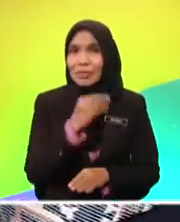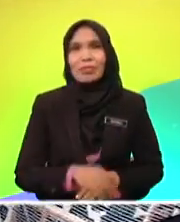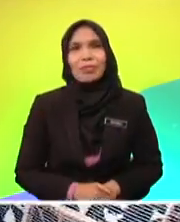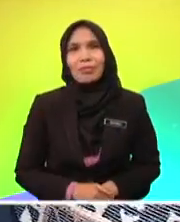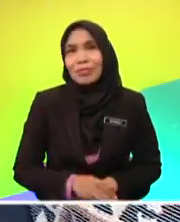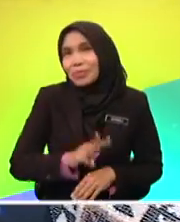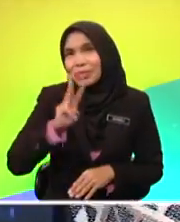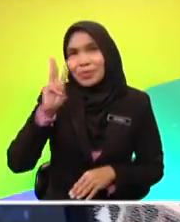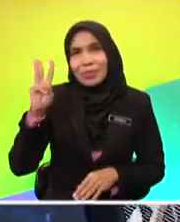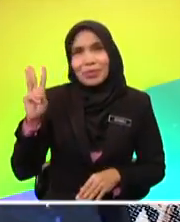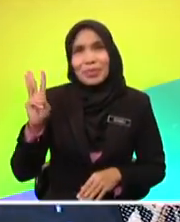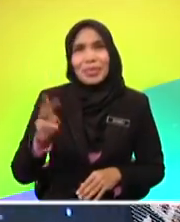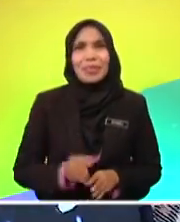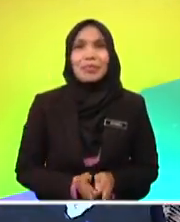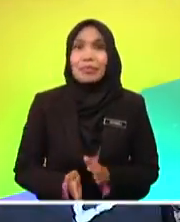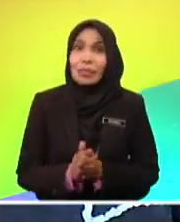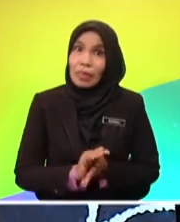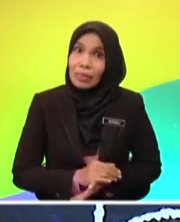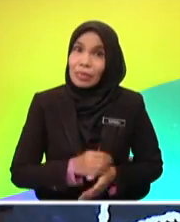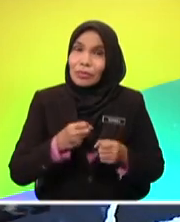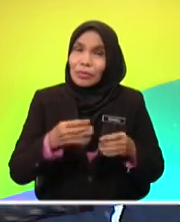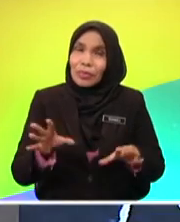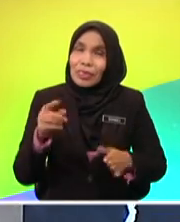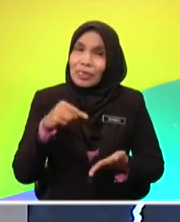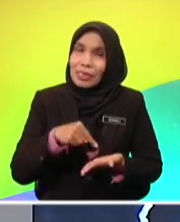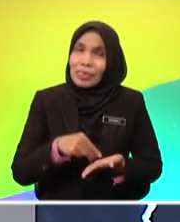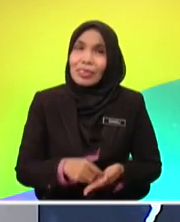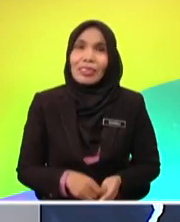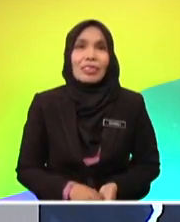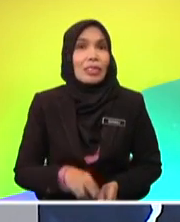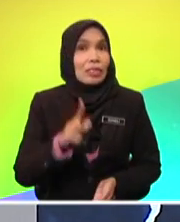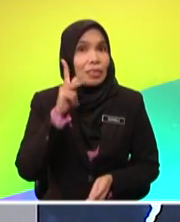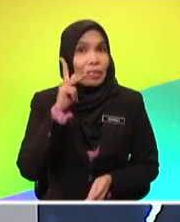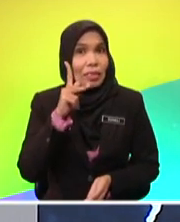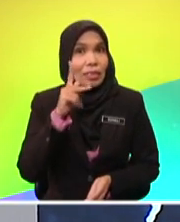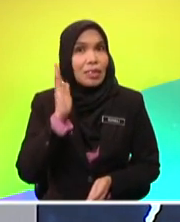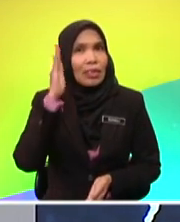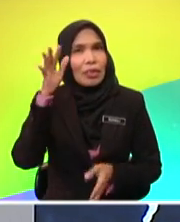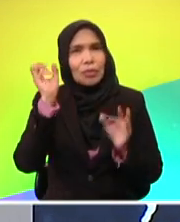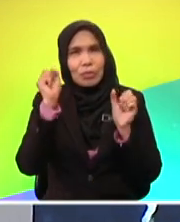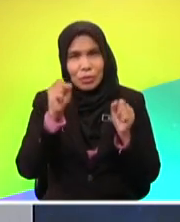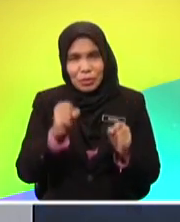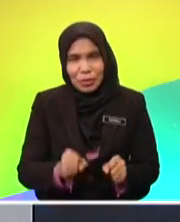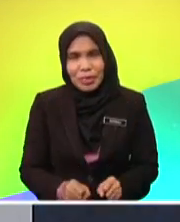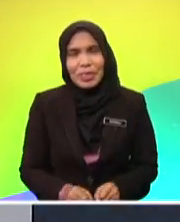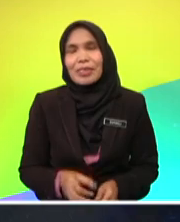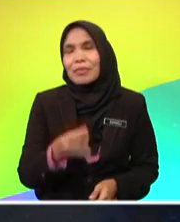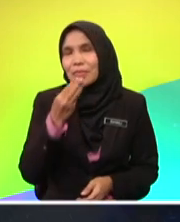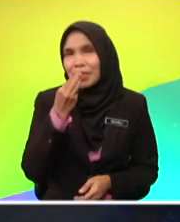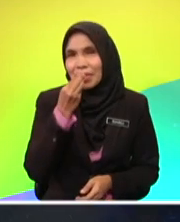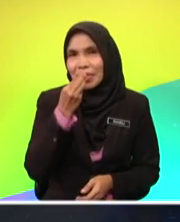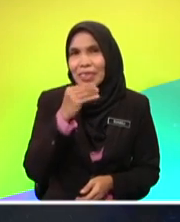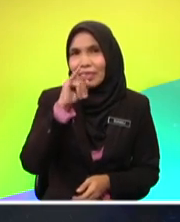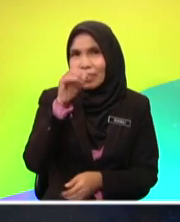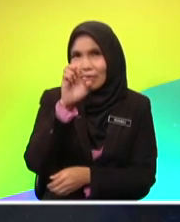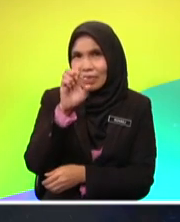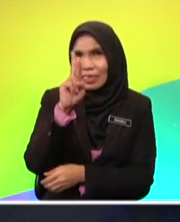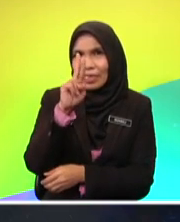Wah, jadi lepas ni murid-murid, Kak Rina bolehlah makan jeruk mangga. Betul tak cikgu? Ya, betul.